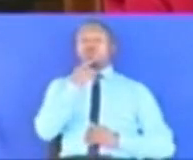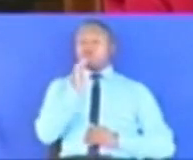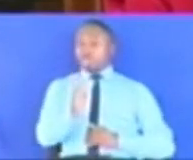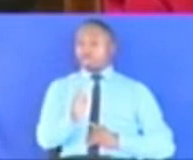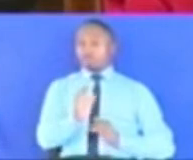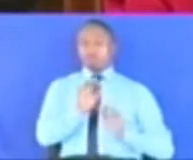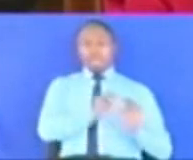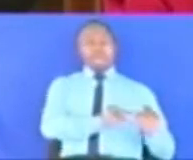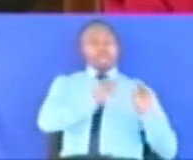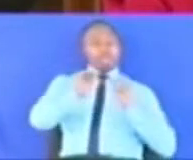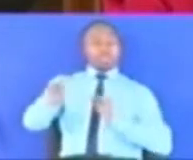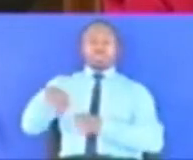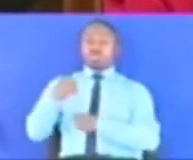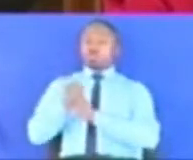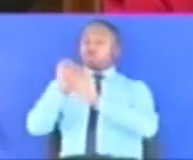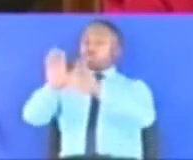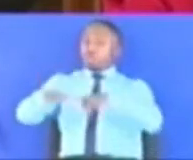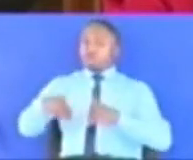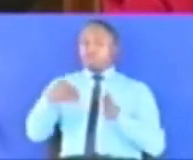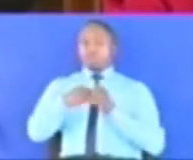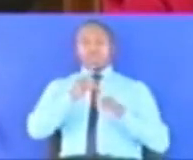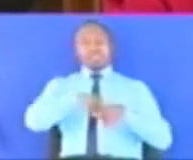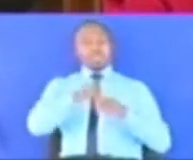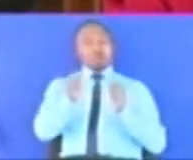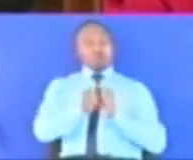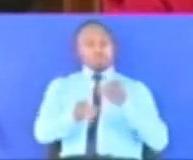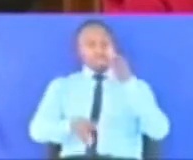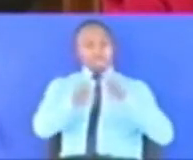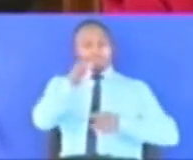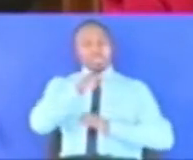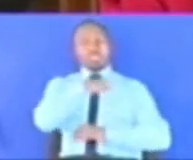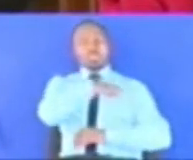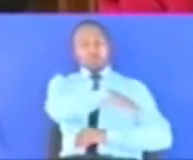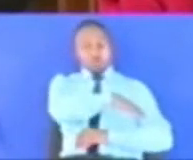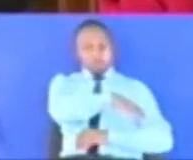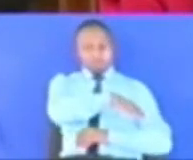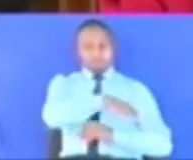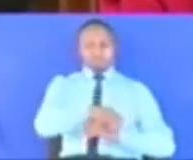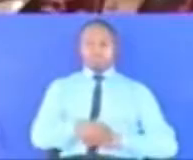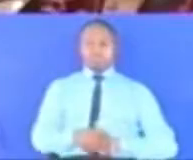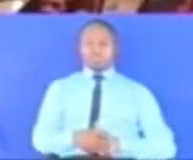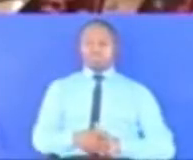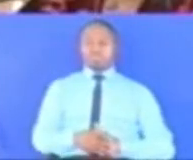ya kusema hayo, nasitisha shughuli za bunge mpaka saa 10 kamili jioni leo.